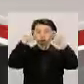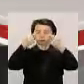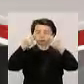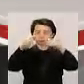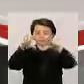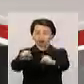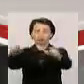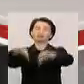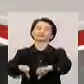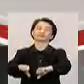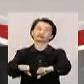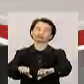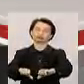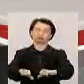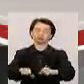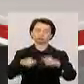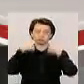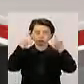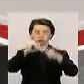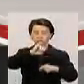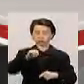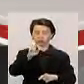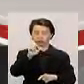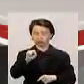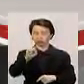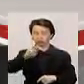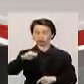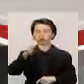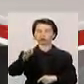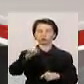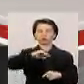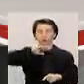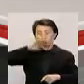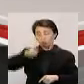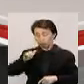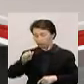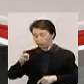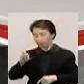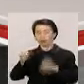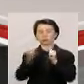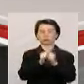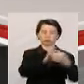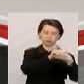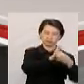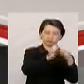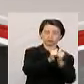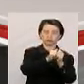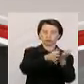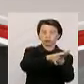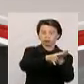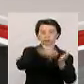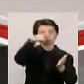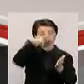digagalkan Jabatan Siasatan Jenayah Narkotik JSJN Bukit Aman hasil kerjasama erat bersama Biro Pembantrasan Narkotik